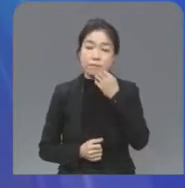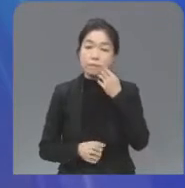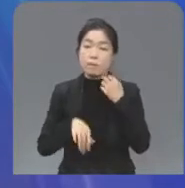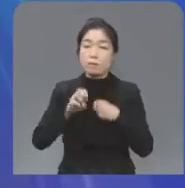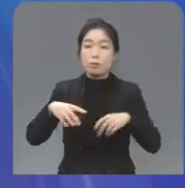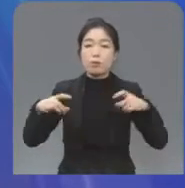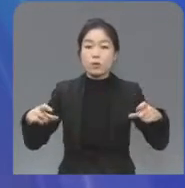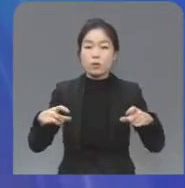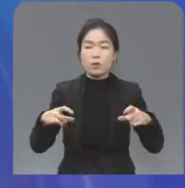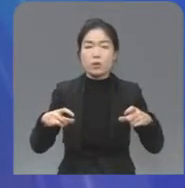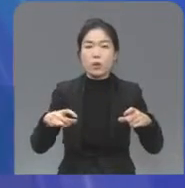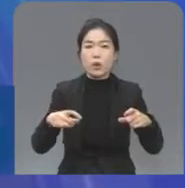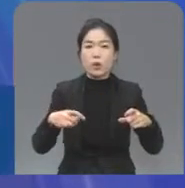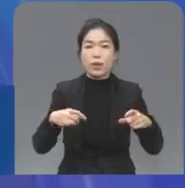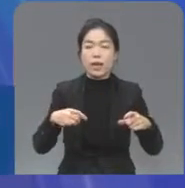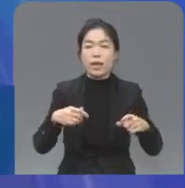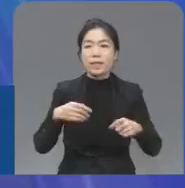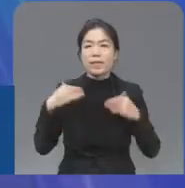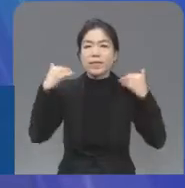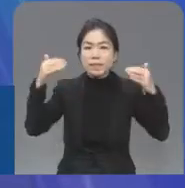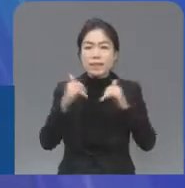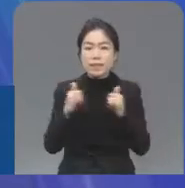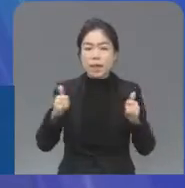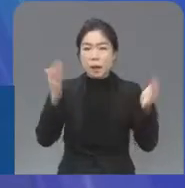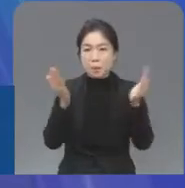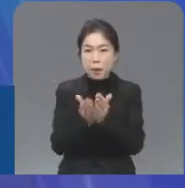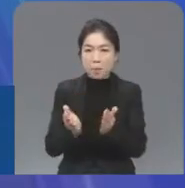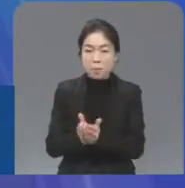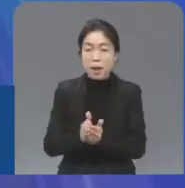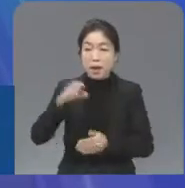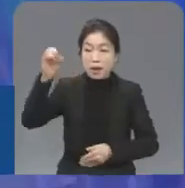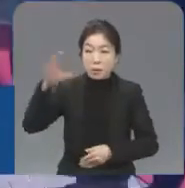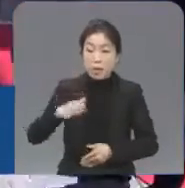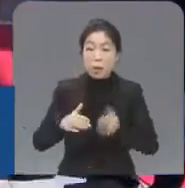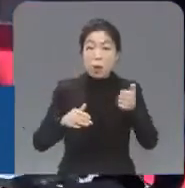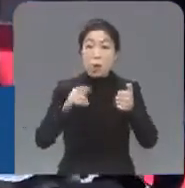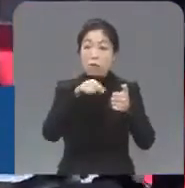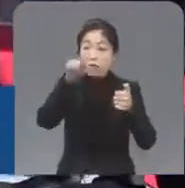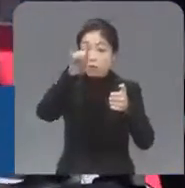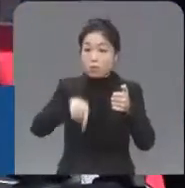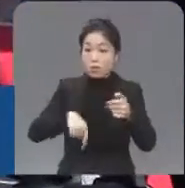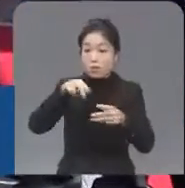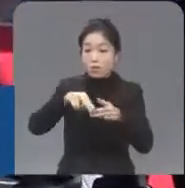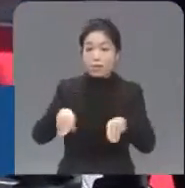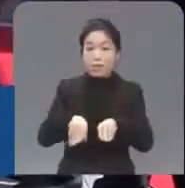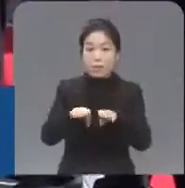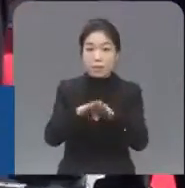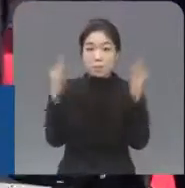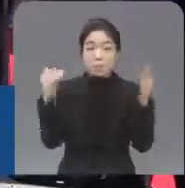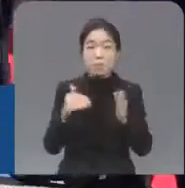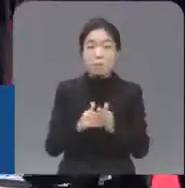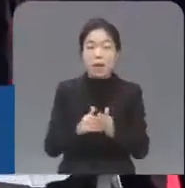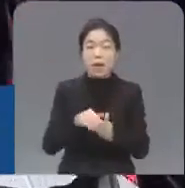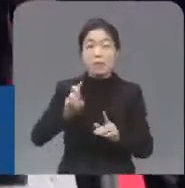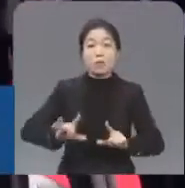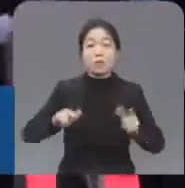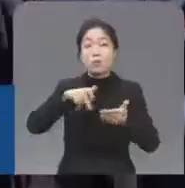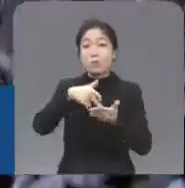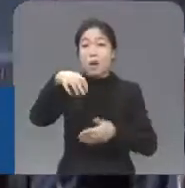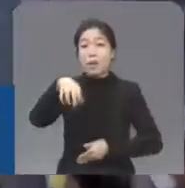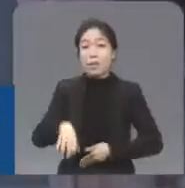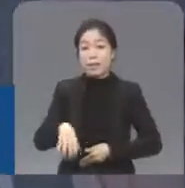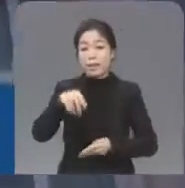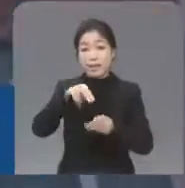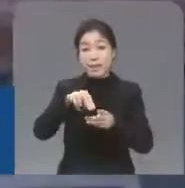광주 지역의 장년층 맞춤형 지원 시설인 빛고을 50플러스 센터가 문을 열었습니다. 광주시 동구 학동에